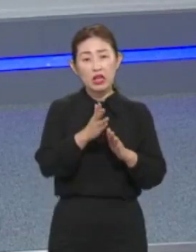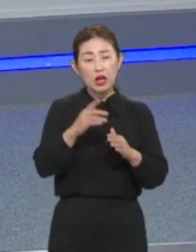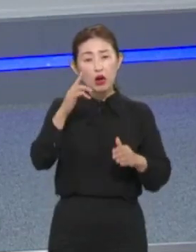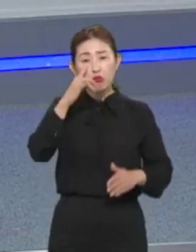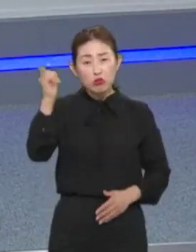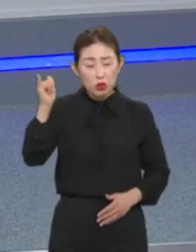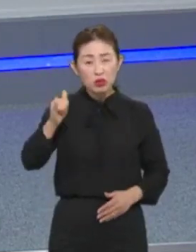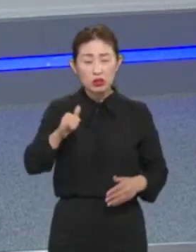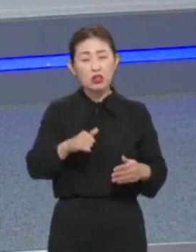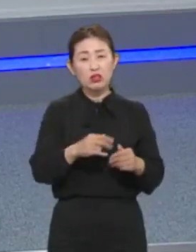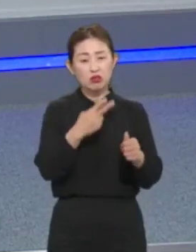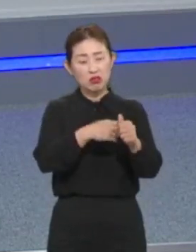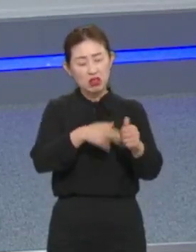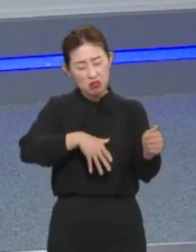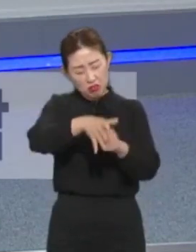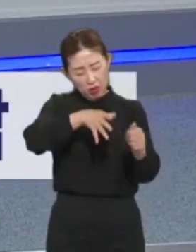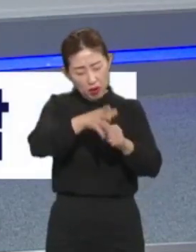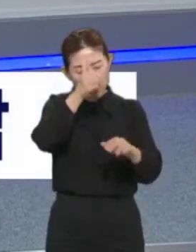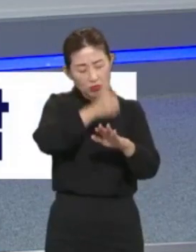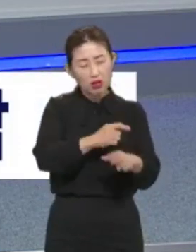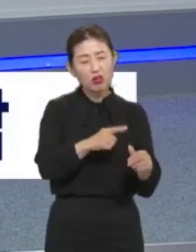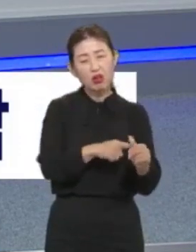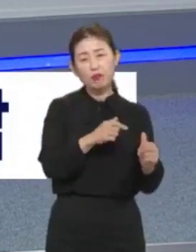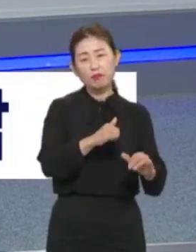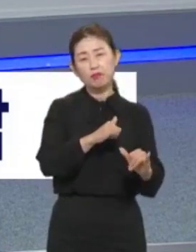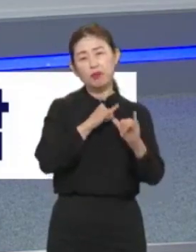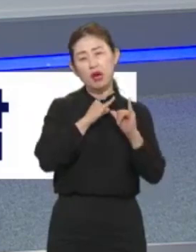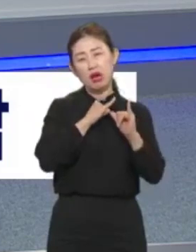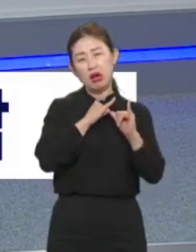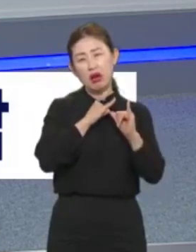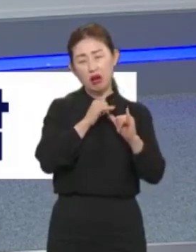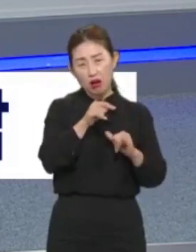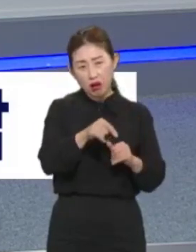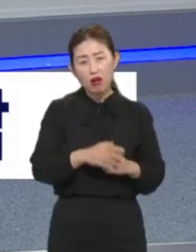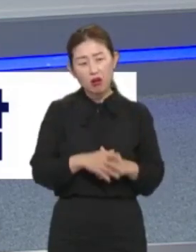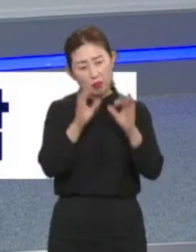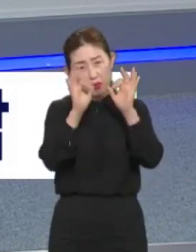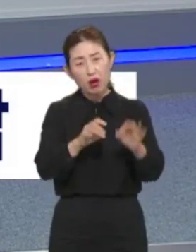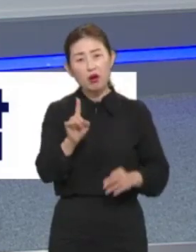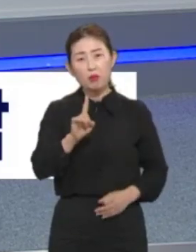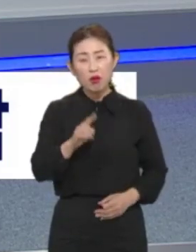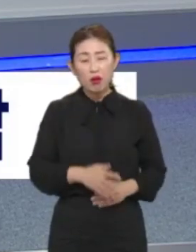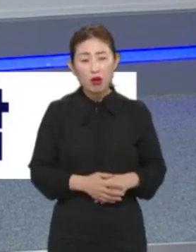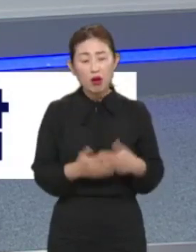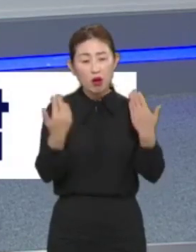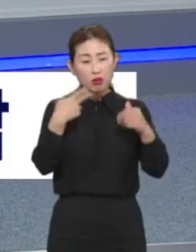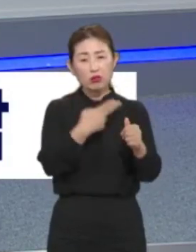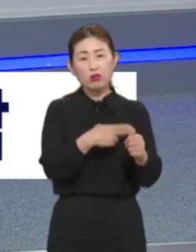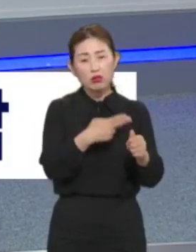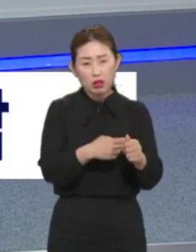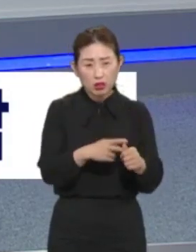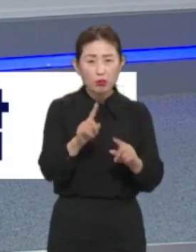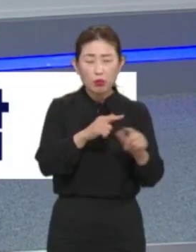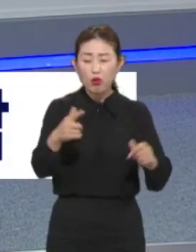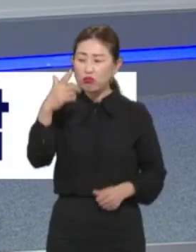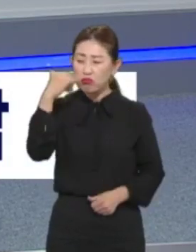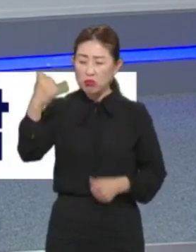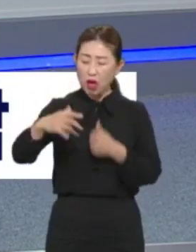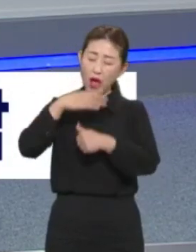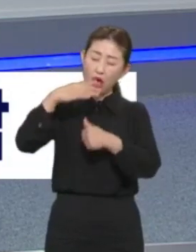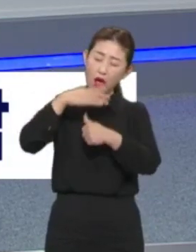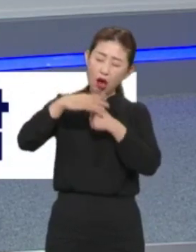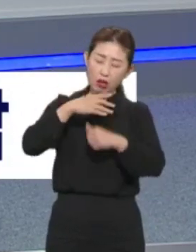학부모들의 악성 민원에 시달리다 극단적인 선택을 한 초등학교 교사 사례에서 보듯 일선학교 교사들이 이른바 학부모